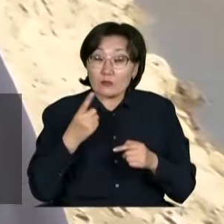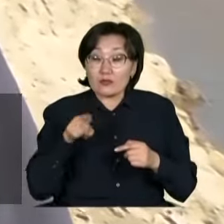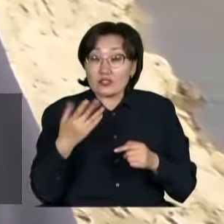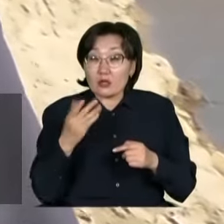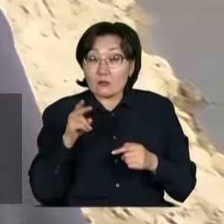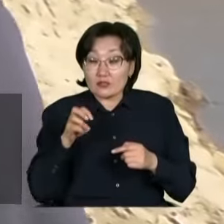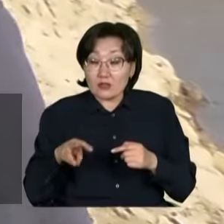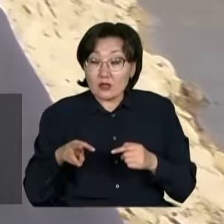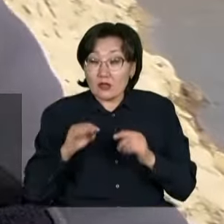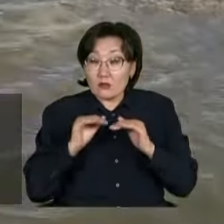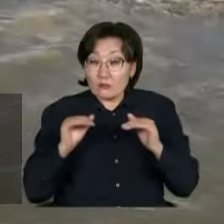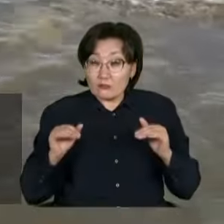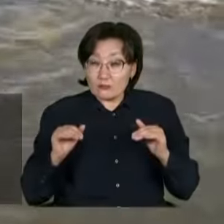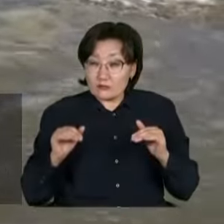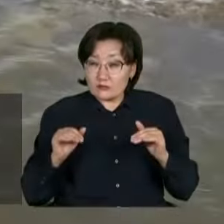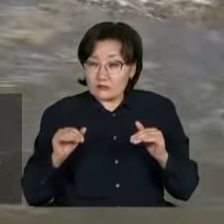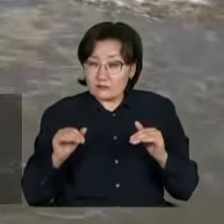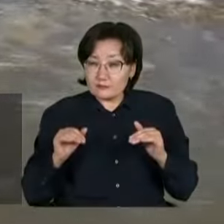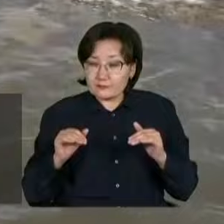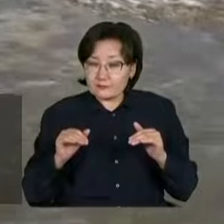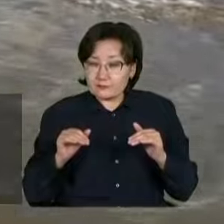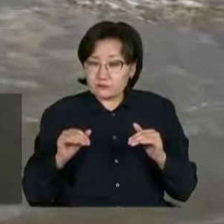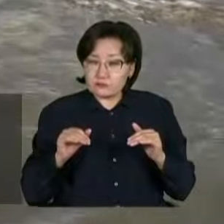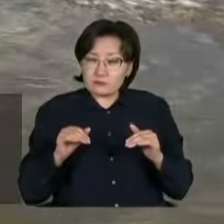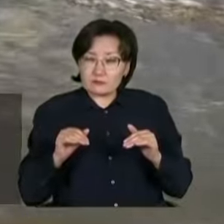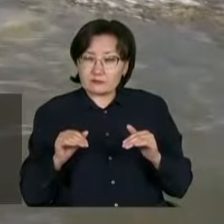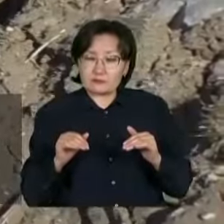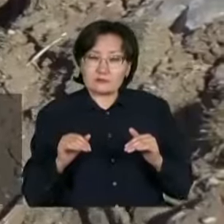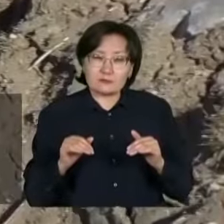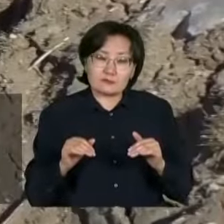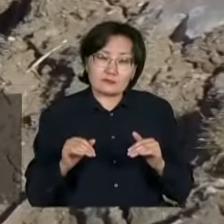километрден балашағына жақын бара аламын. А мен балашағым